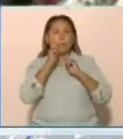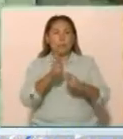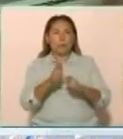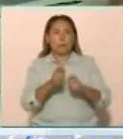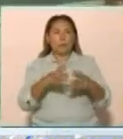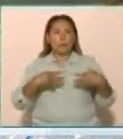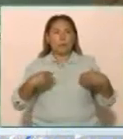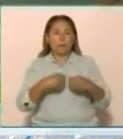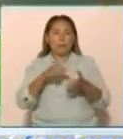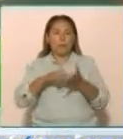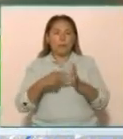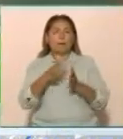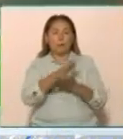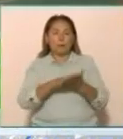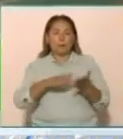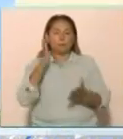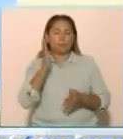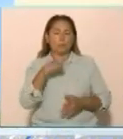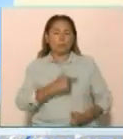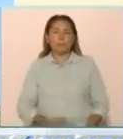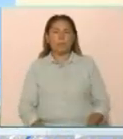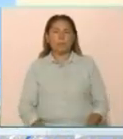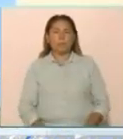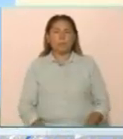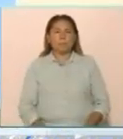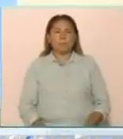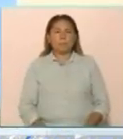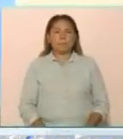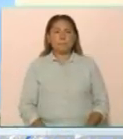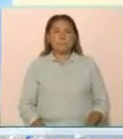бұл жоба әрі қарай жалғасын таппақ. Жансая Оразбай, Бауыржан Ниязқұл, жаңалықтар.